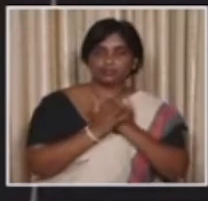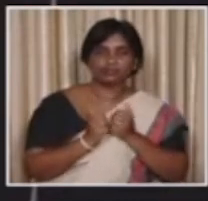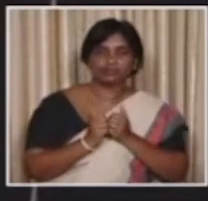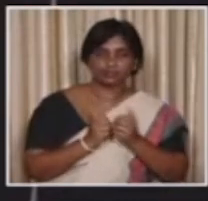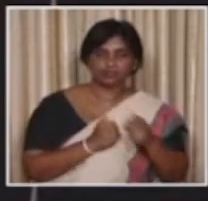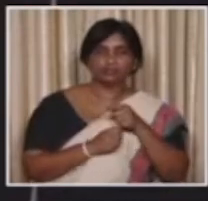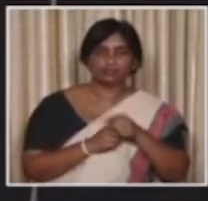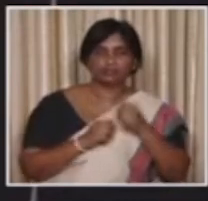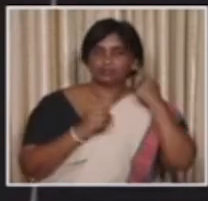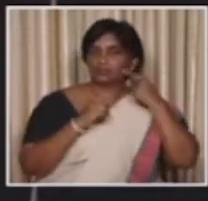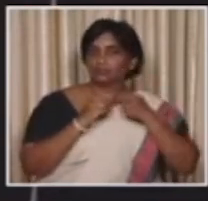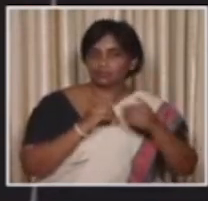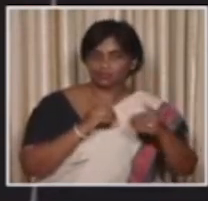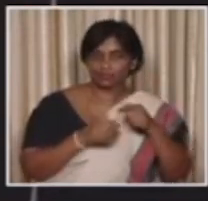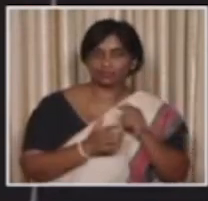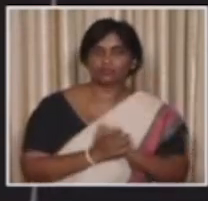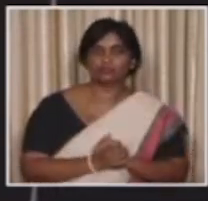කරන්න ඔබතුමා